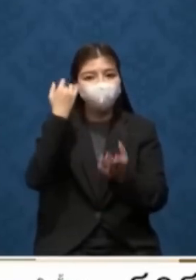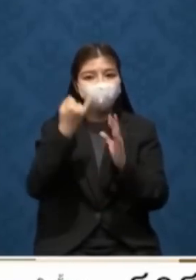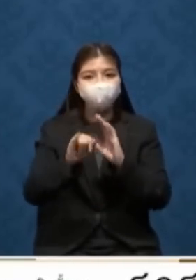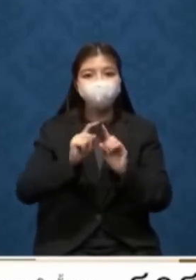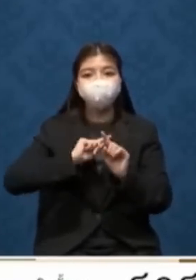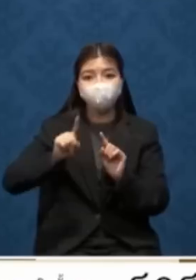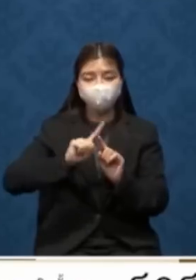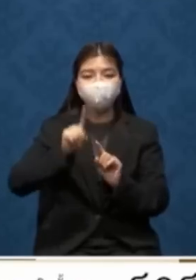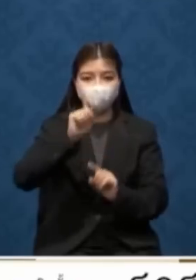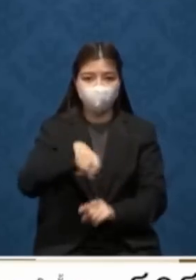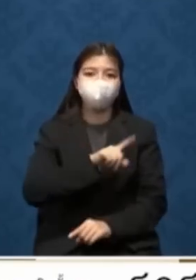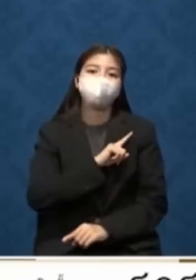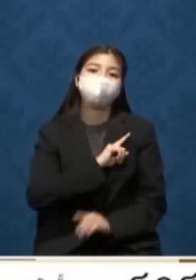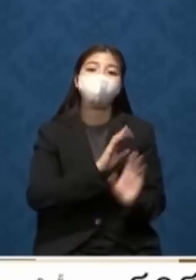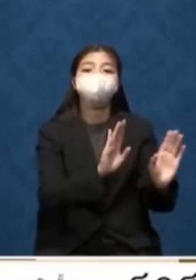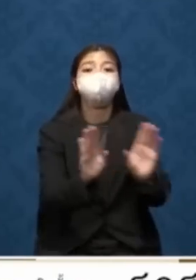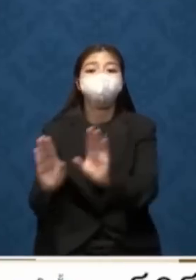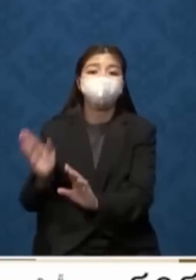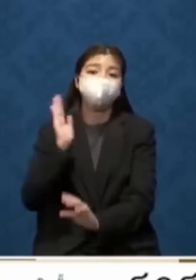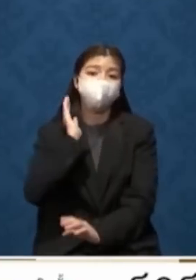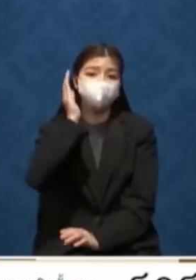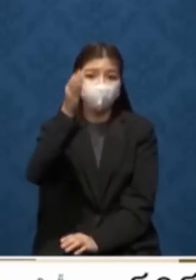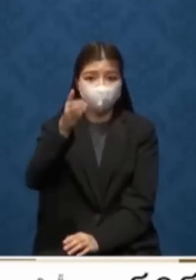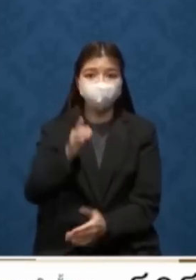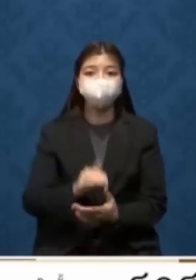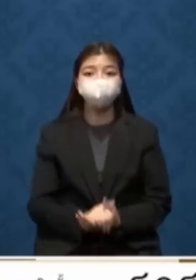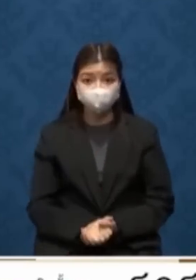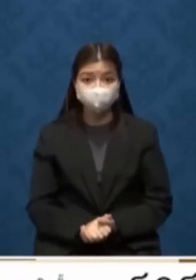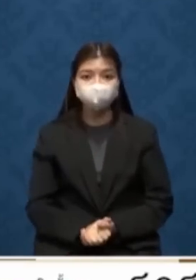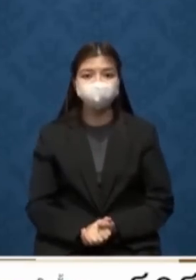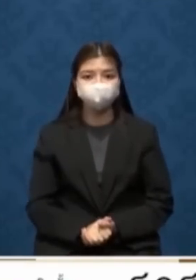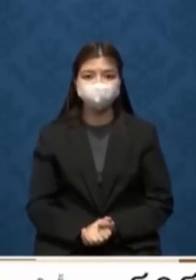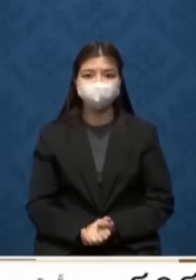ก็คุณรับผิดชอบด้วยแล้วกันวันหน้านะ